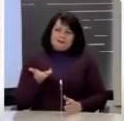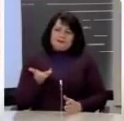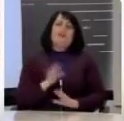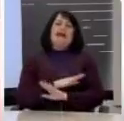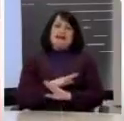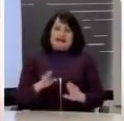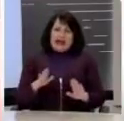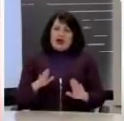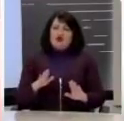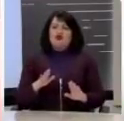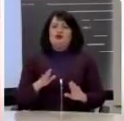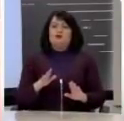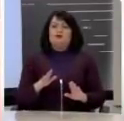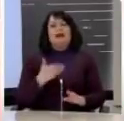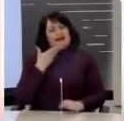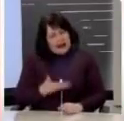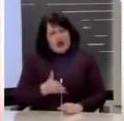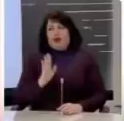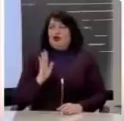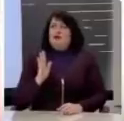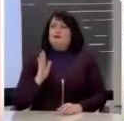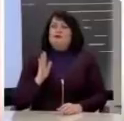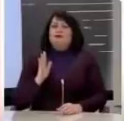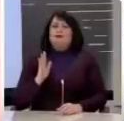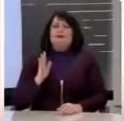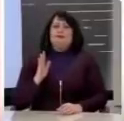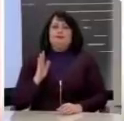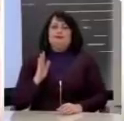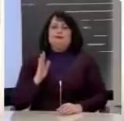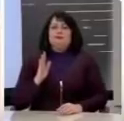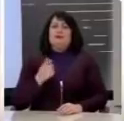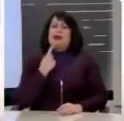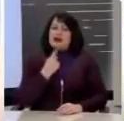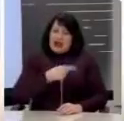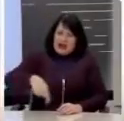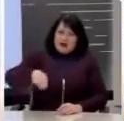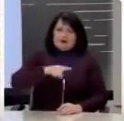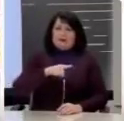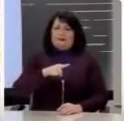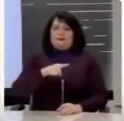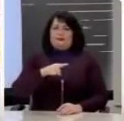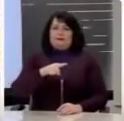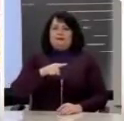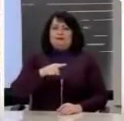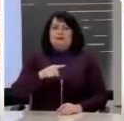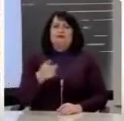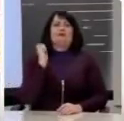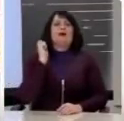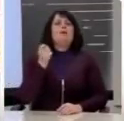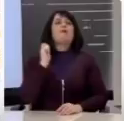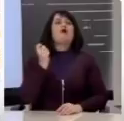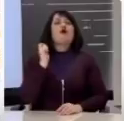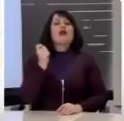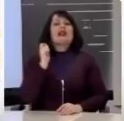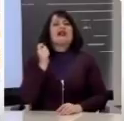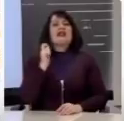Τέλος, κύριε Πρόεδρε, κλείνω λέγοντας σε όλους αυτούς οι οποίοι βγάζουν το πολιτικό τους μεροκάματο